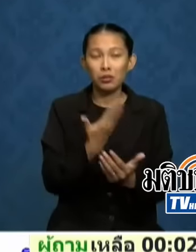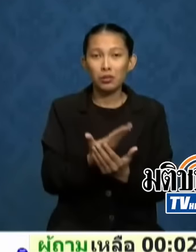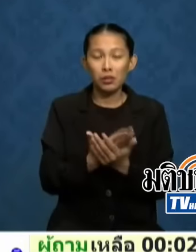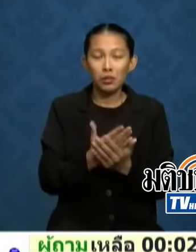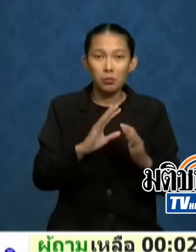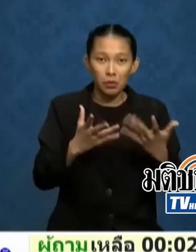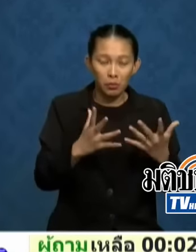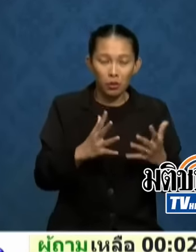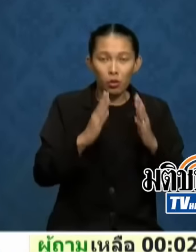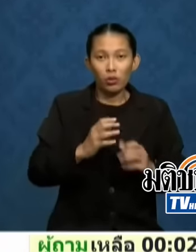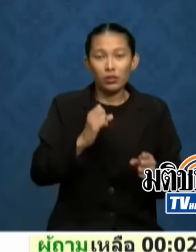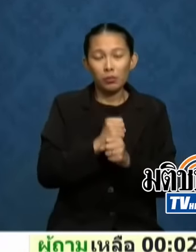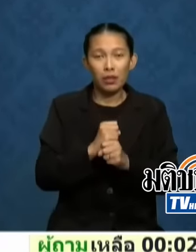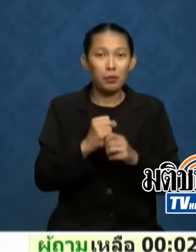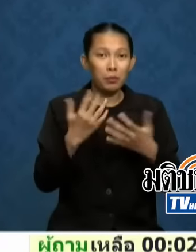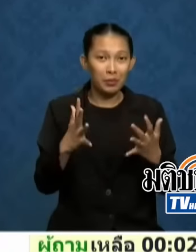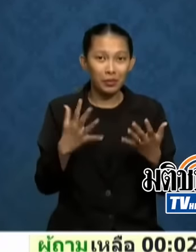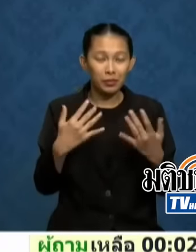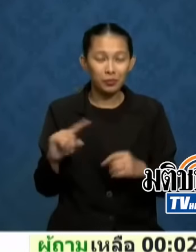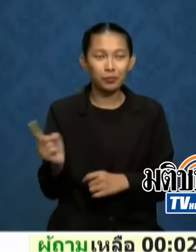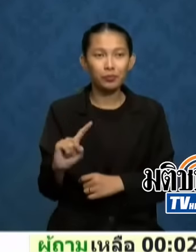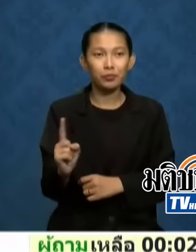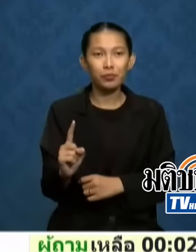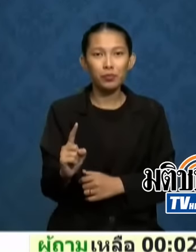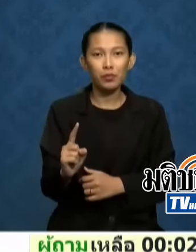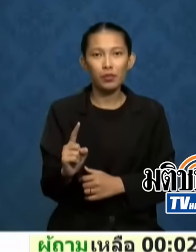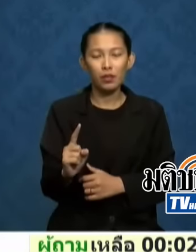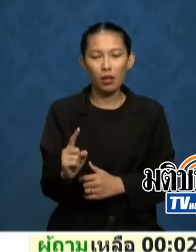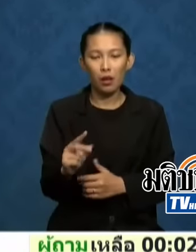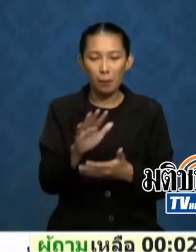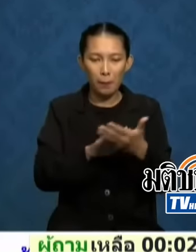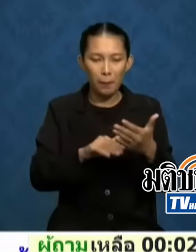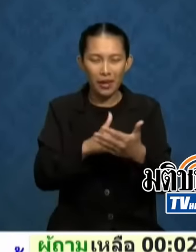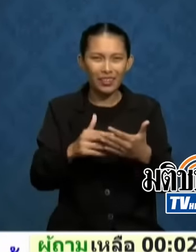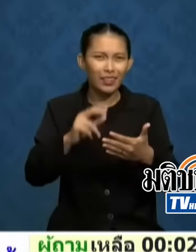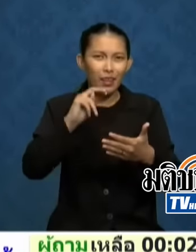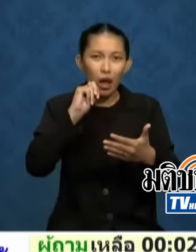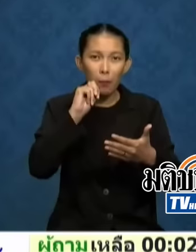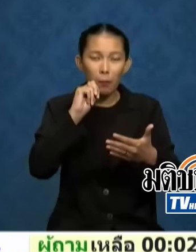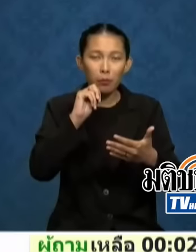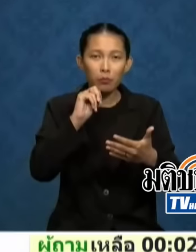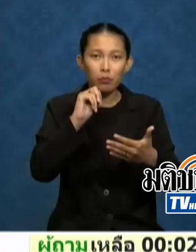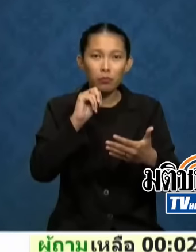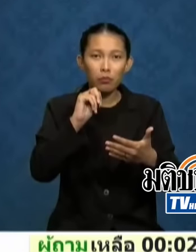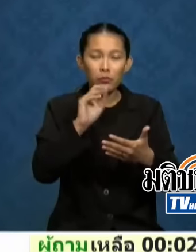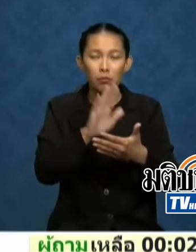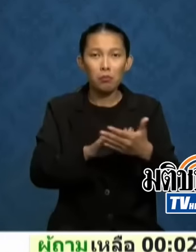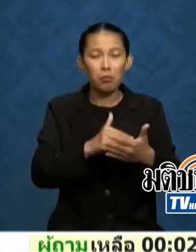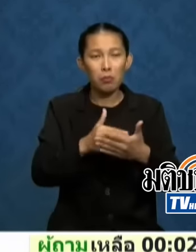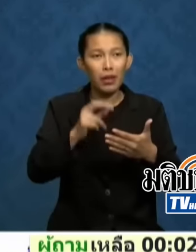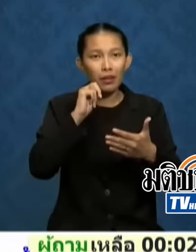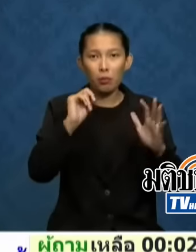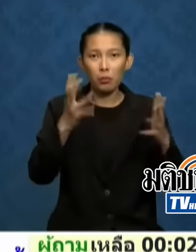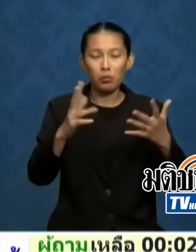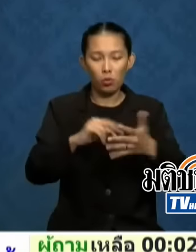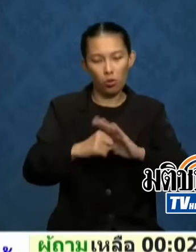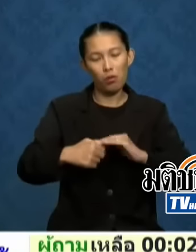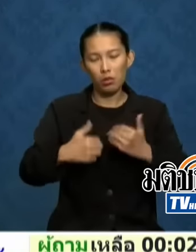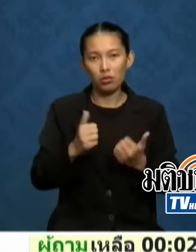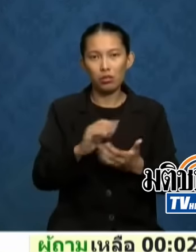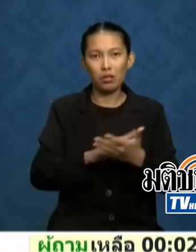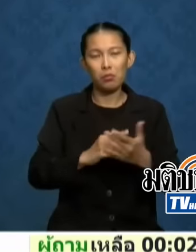คลากรปัญหาใหญ่ที่ตามมาอีกอย่างนึงก็คือเราไม่มีผังน้ำครับท่านประธานอันนี้เรื่องใหญ่มากๆทำให้แผนเผชิญเหตุของเ